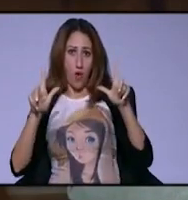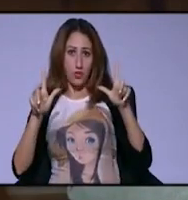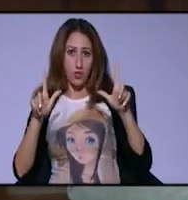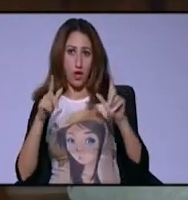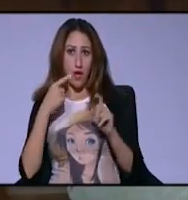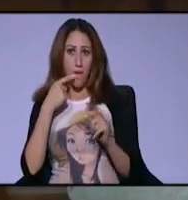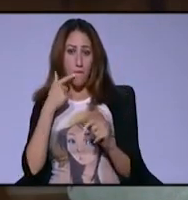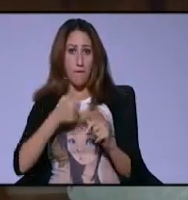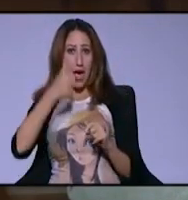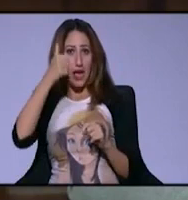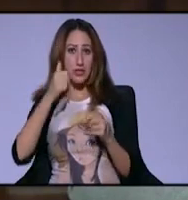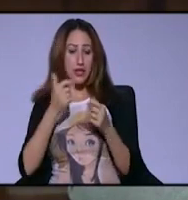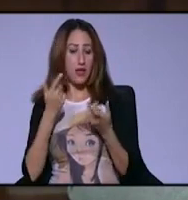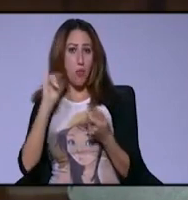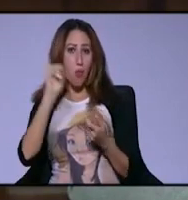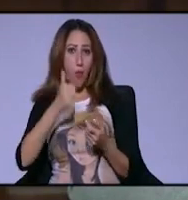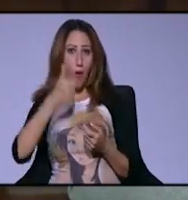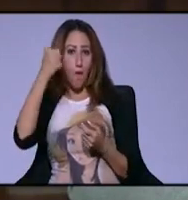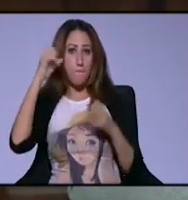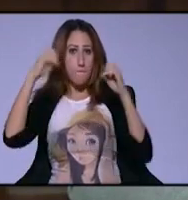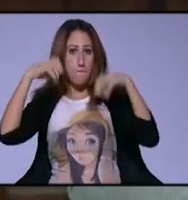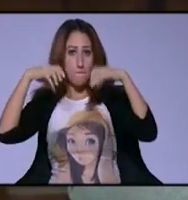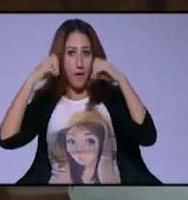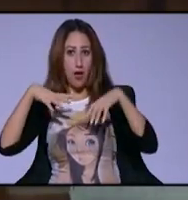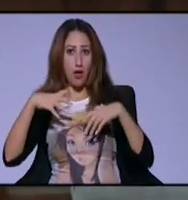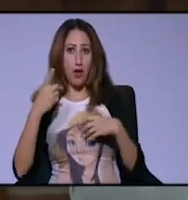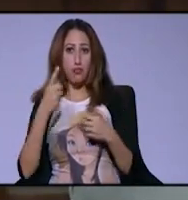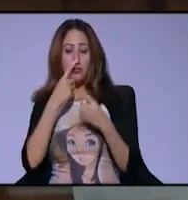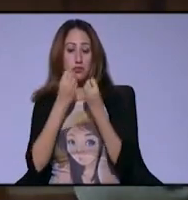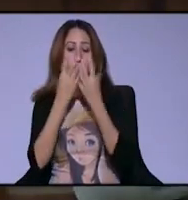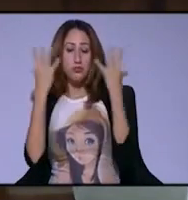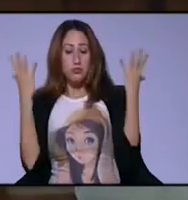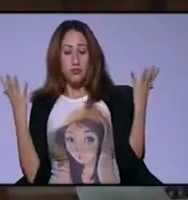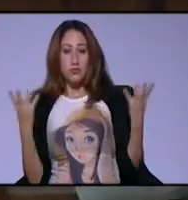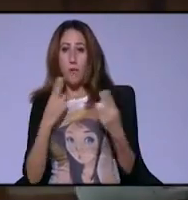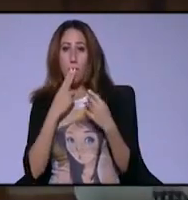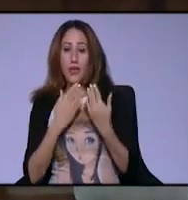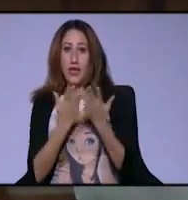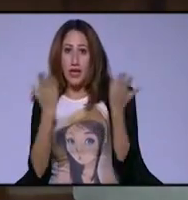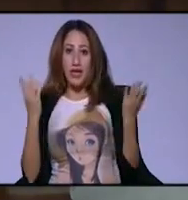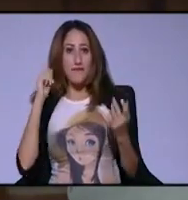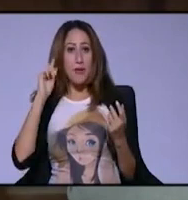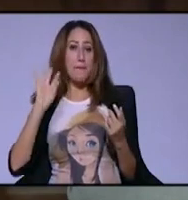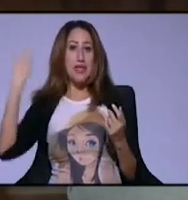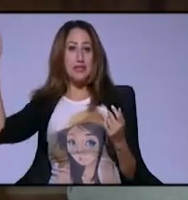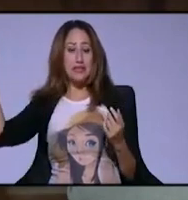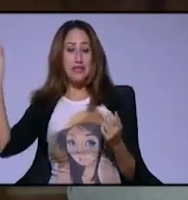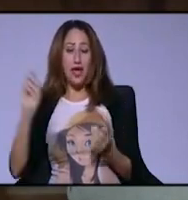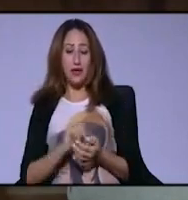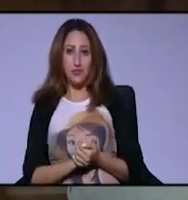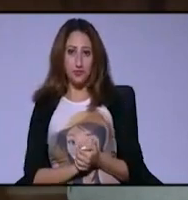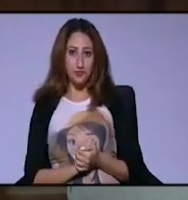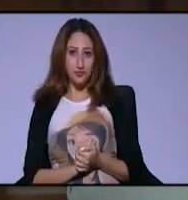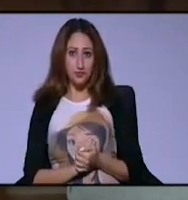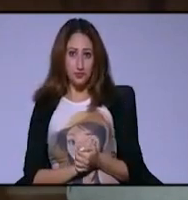المدينة المنورة وأهميتها وبركتها ونفحتها المعطرة بالإيمان والخير والمحبة.